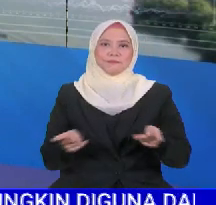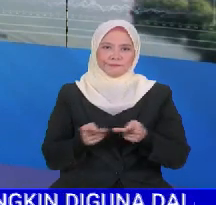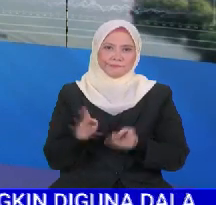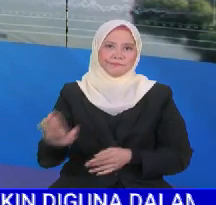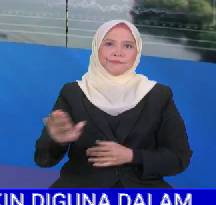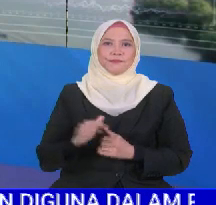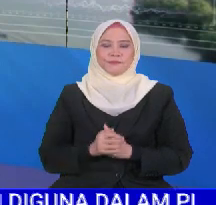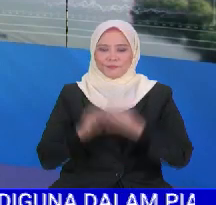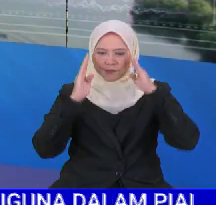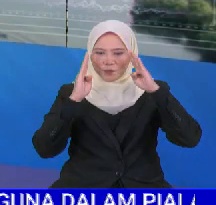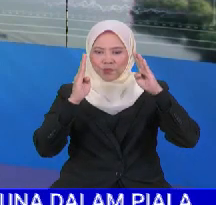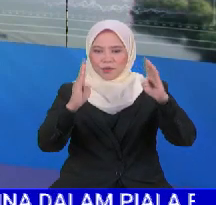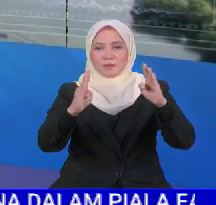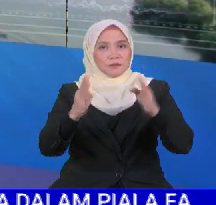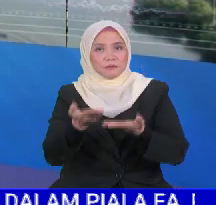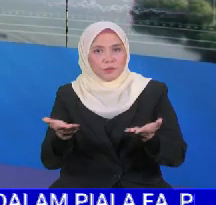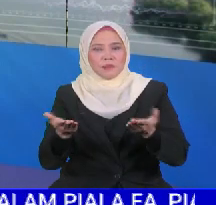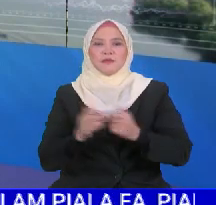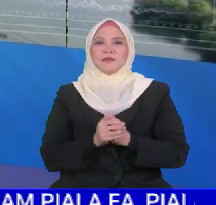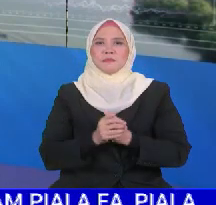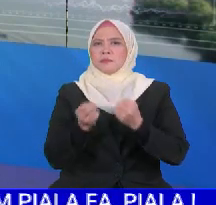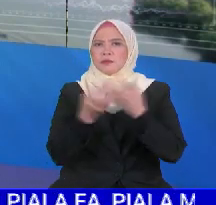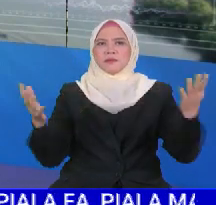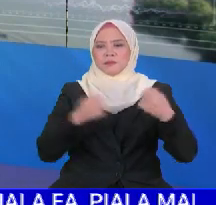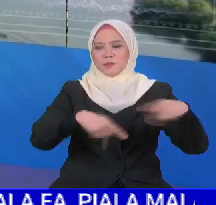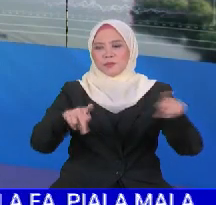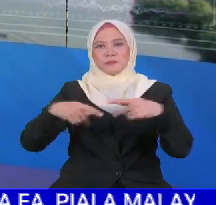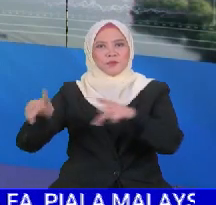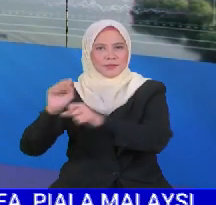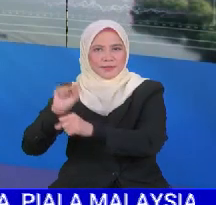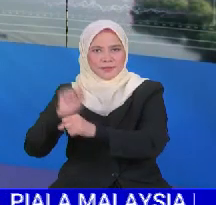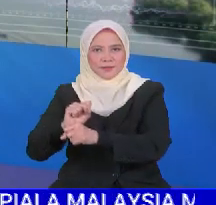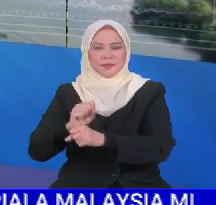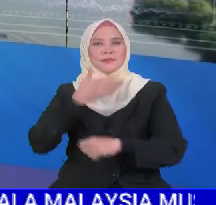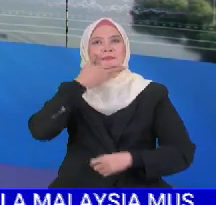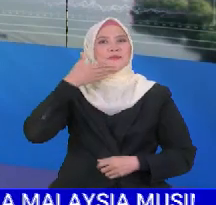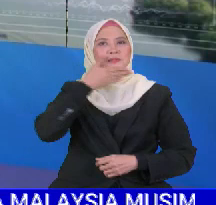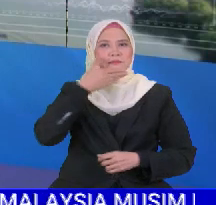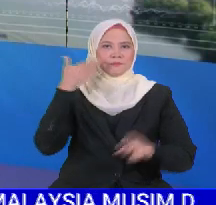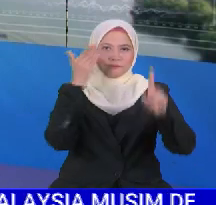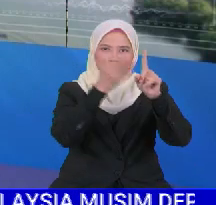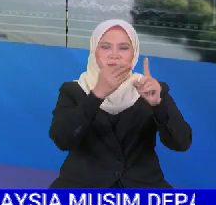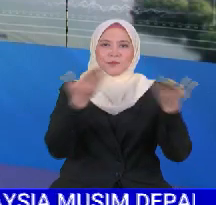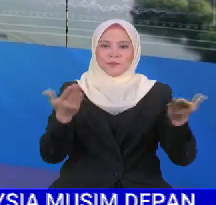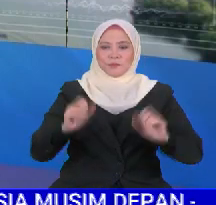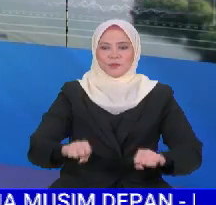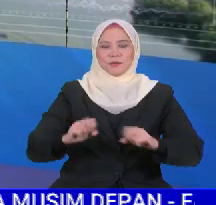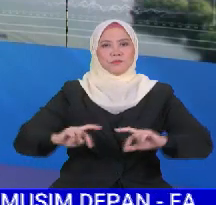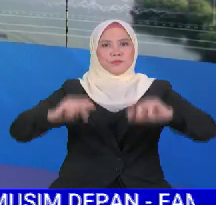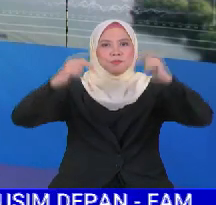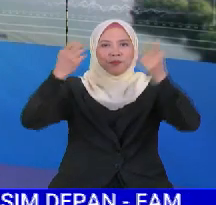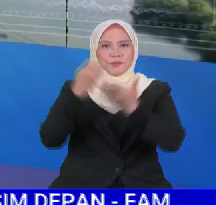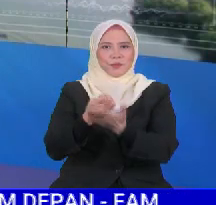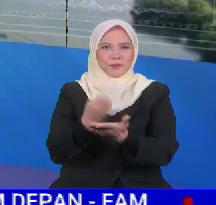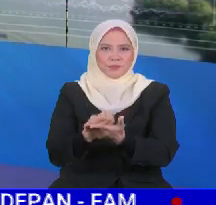turut menjadi fokus beliau usaha menyediakan lebih banyak peluang pekerjaan Kepada beliau sekaligus meningkatkan sosial ekonomi